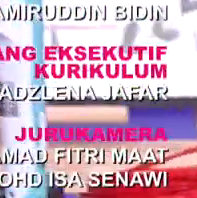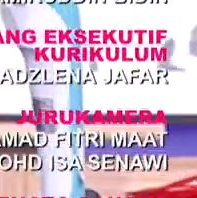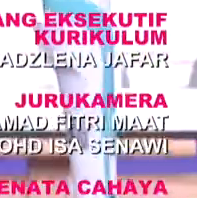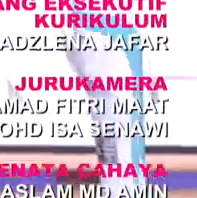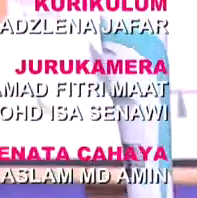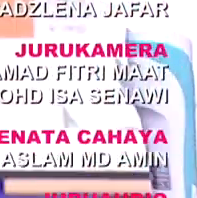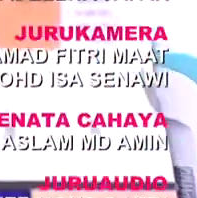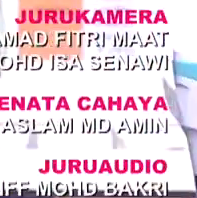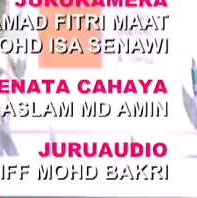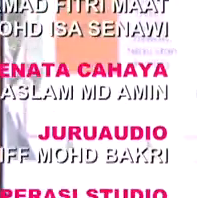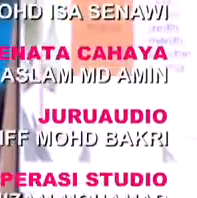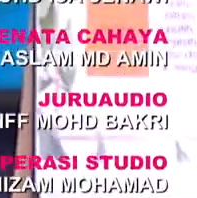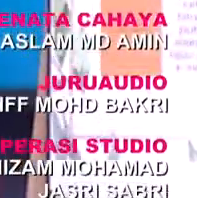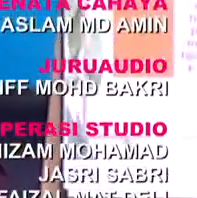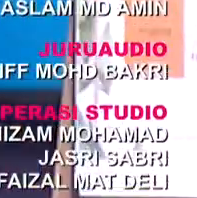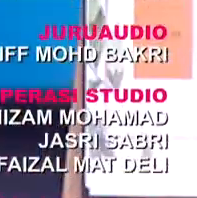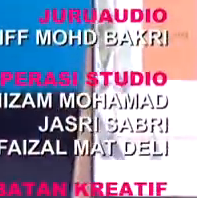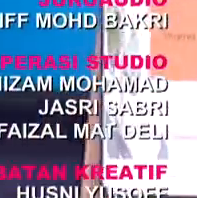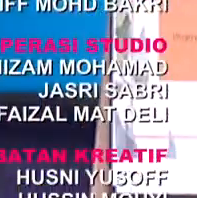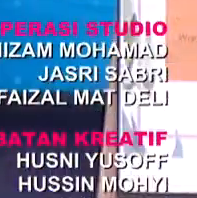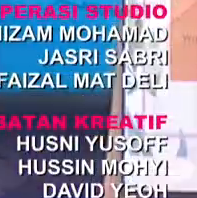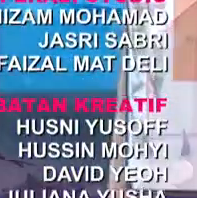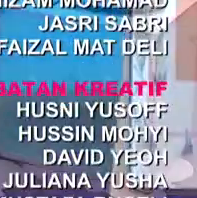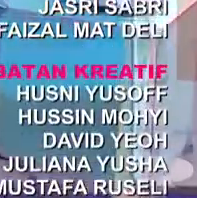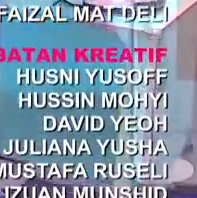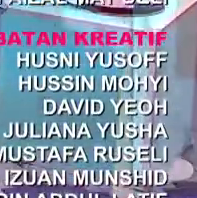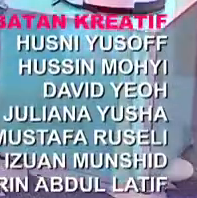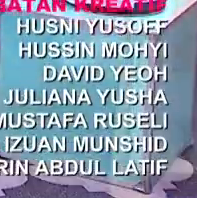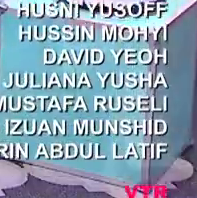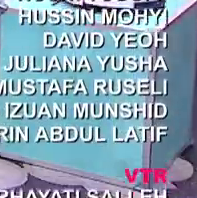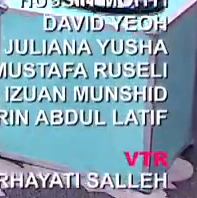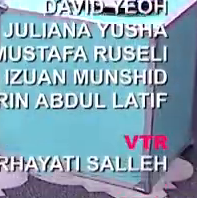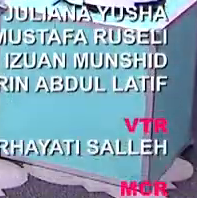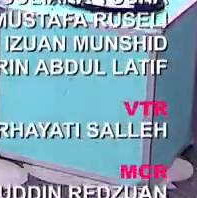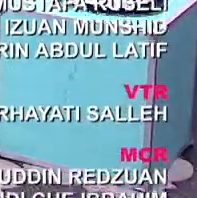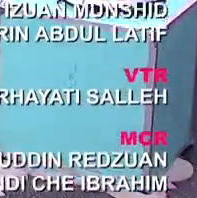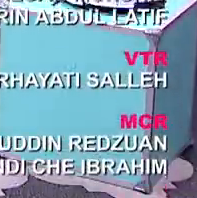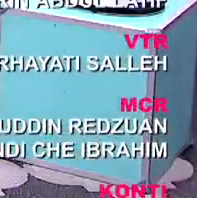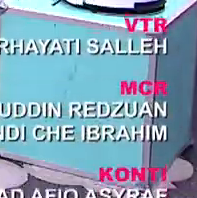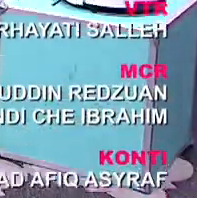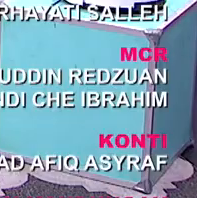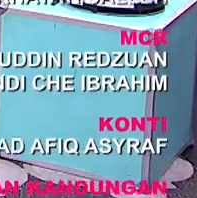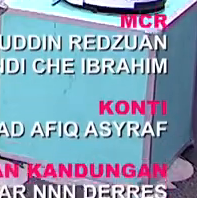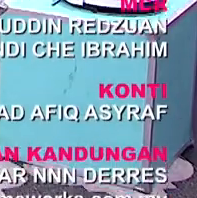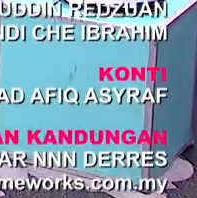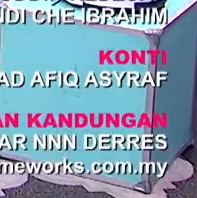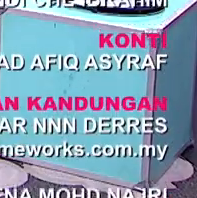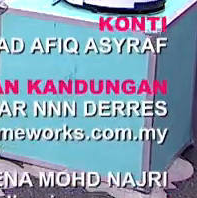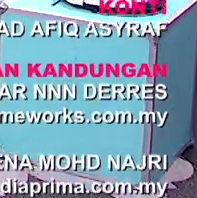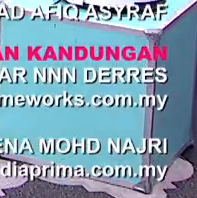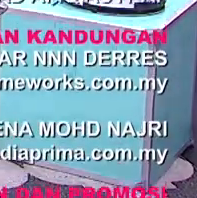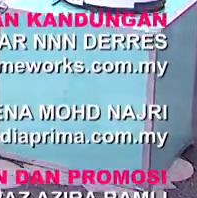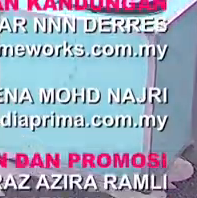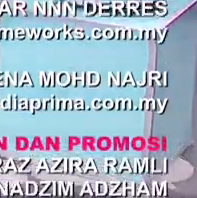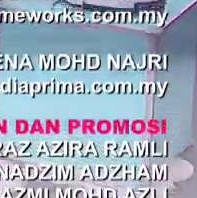manusia teknologi mereka Cipta muda urusan harian